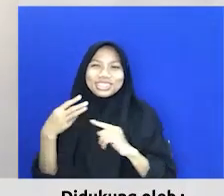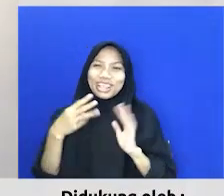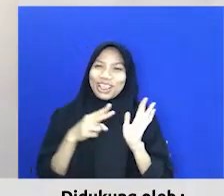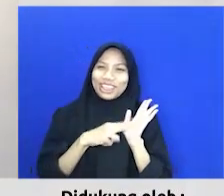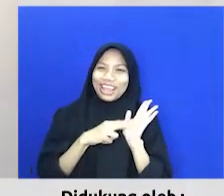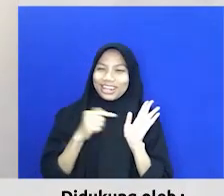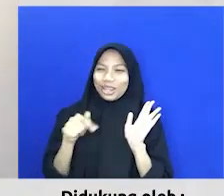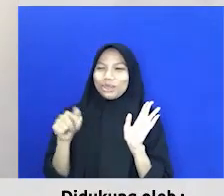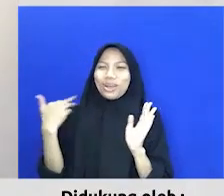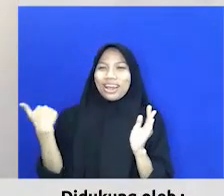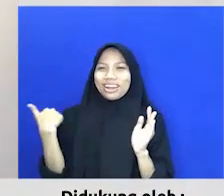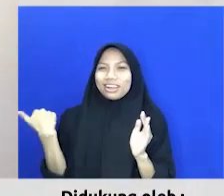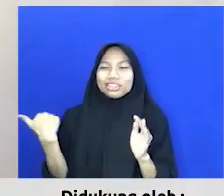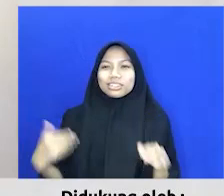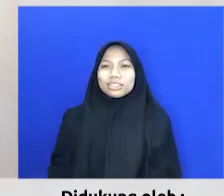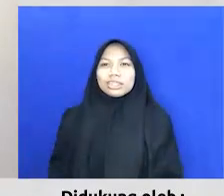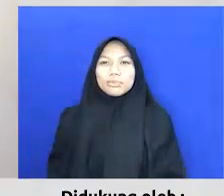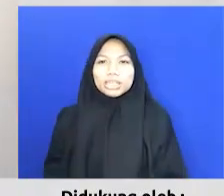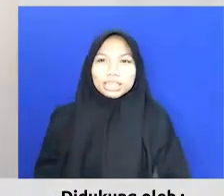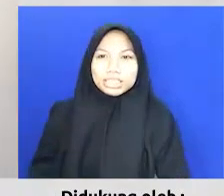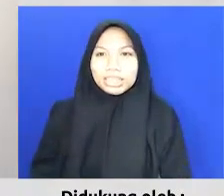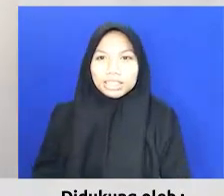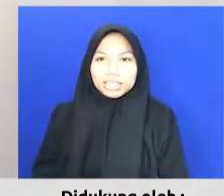Belum terdengar, Pak.